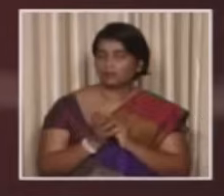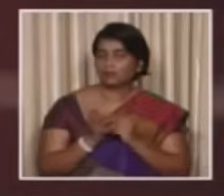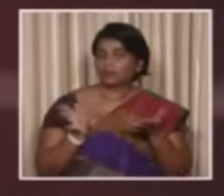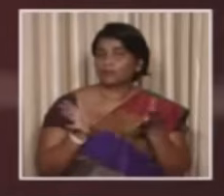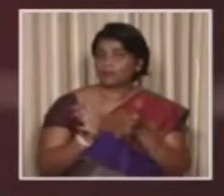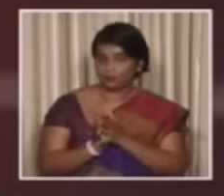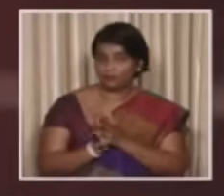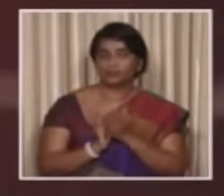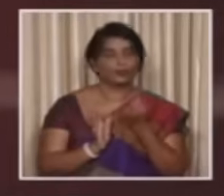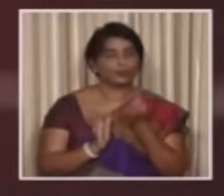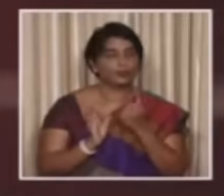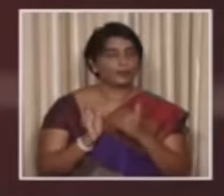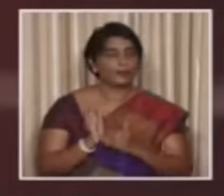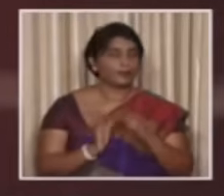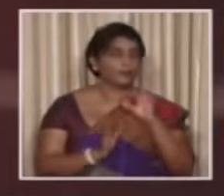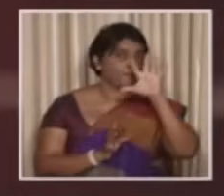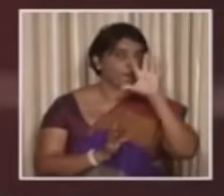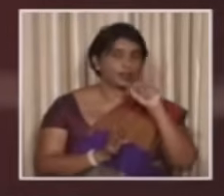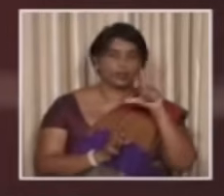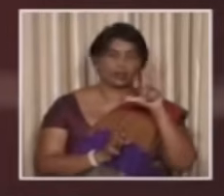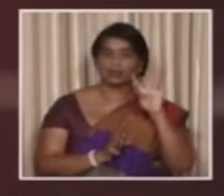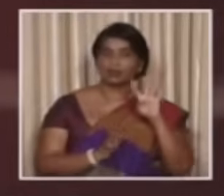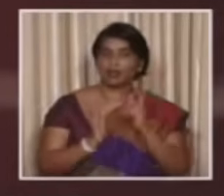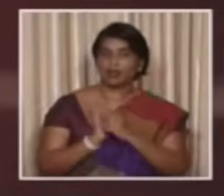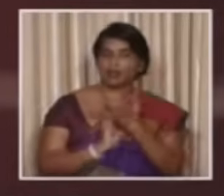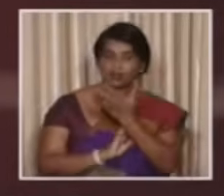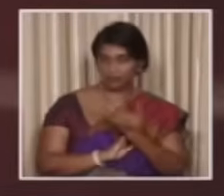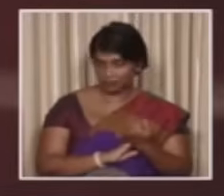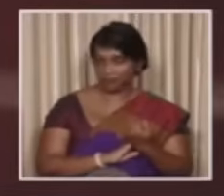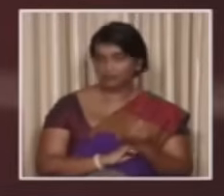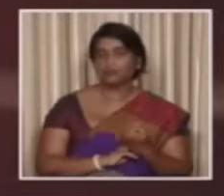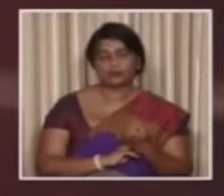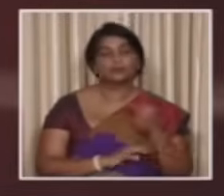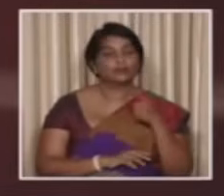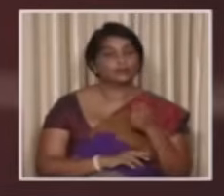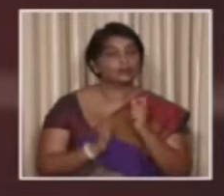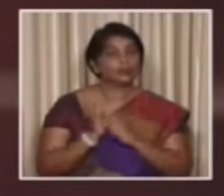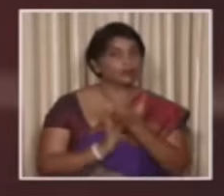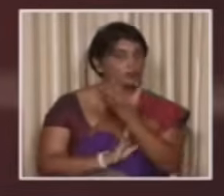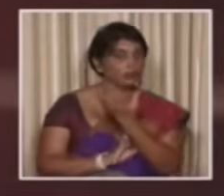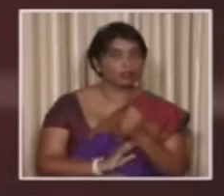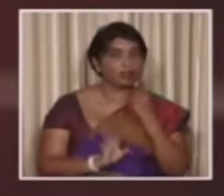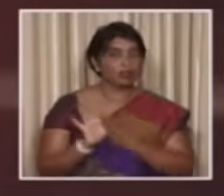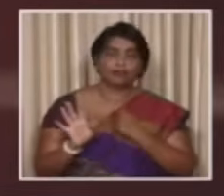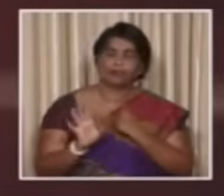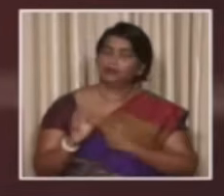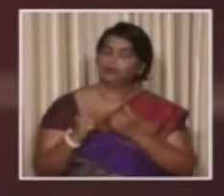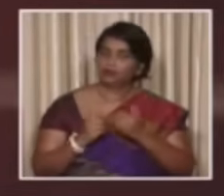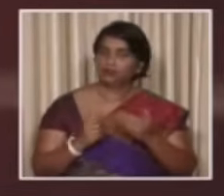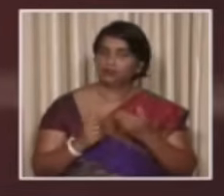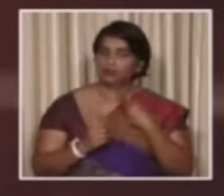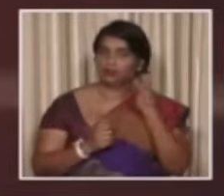කියලා රුපියල් මිලියන 574ක් ණයක් ගත්තා. එතකොට මේ ණය මුදල් අරගෙන දැන් වසර ගණනාවක් වෙනවා.